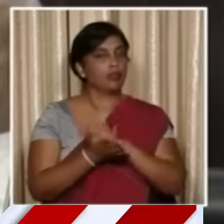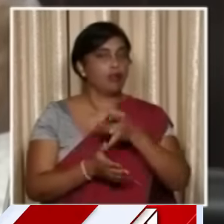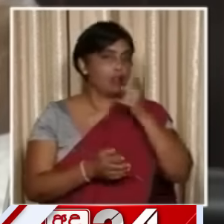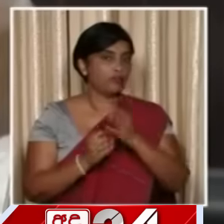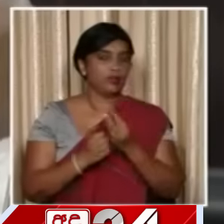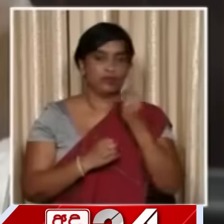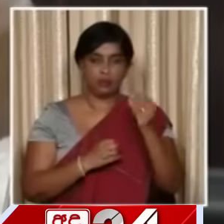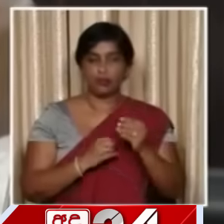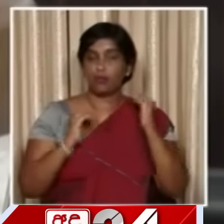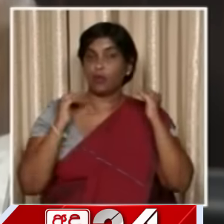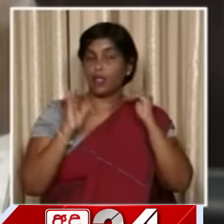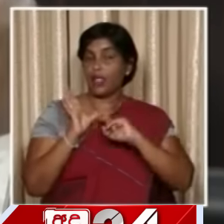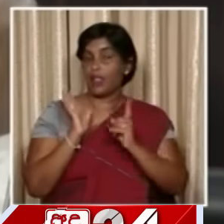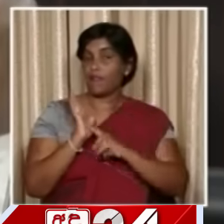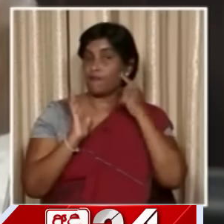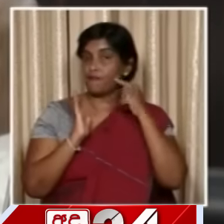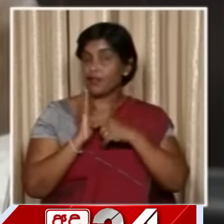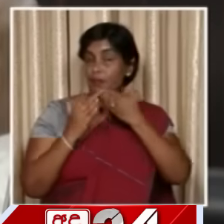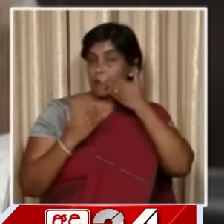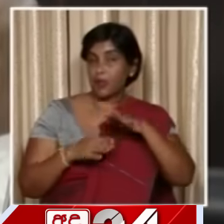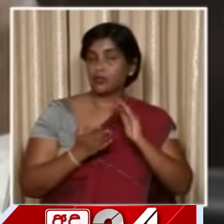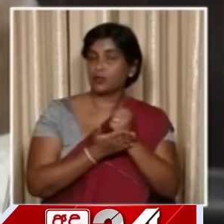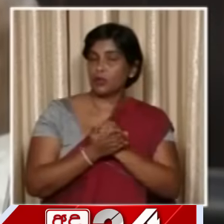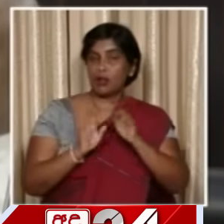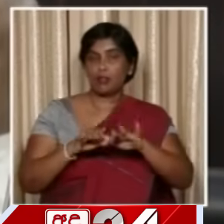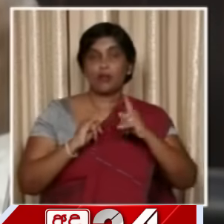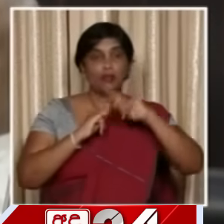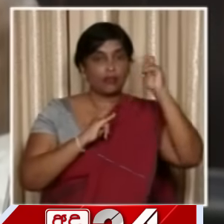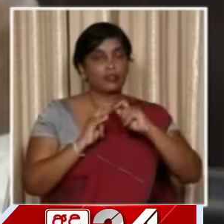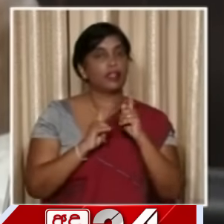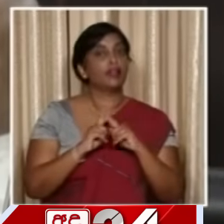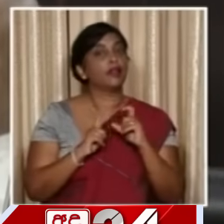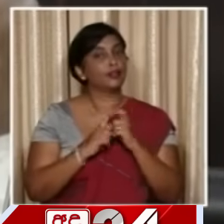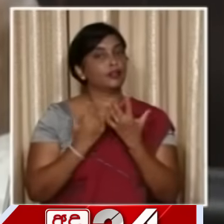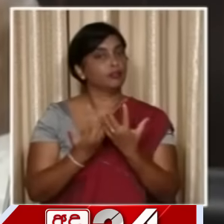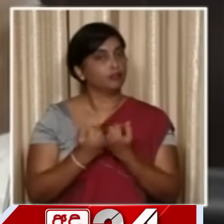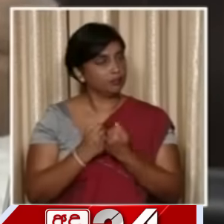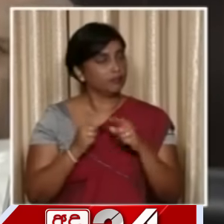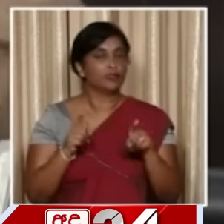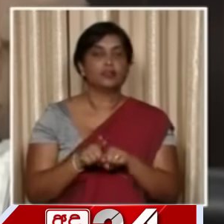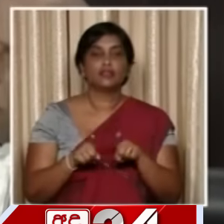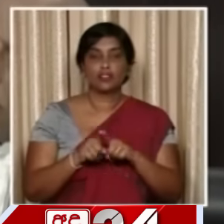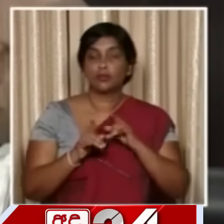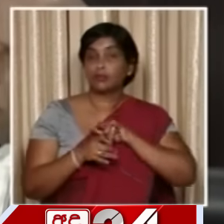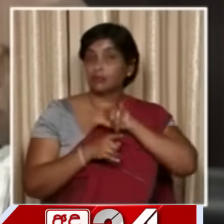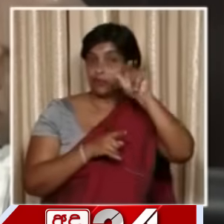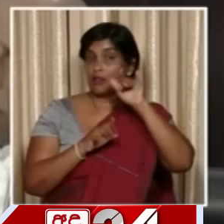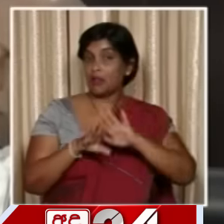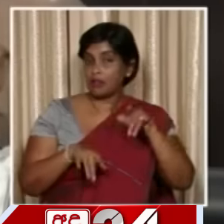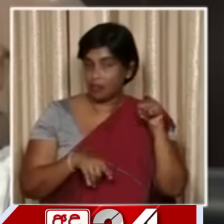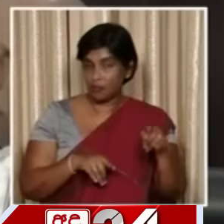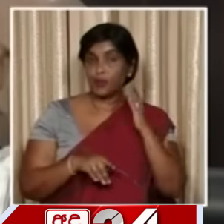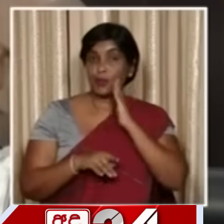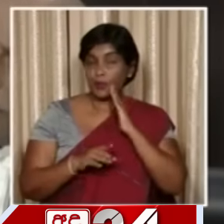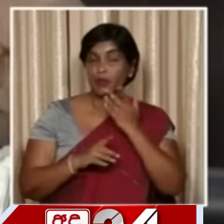දෙනවා. උසස් පෙළ සමත් වෙන හැම දරුවෙකුටම විශ්වවිද්‍යාල අධ්‍යාපනය ලබා ගැනීම වගේම විදේශ දරුවන් මගින්